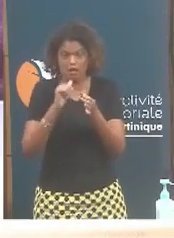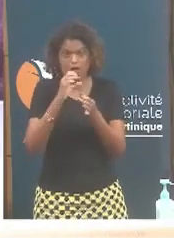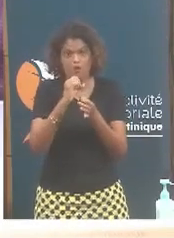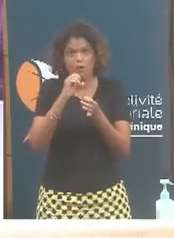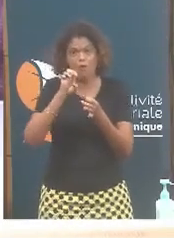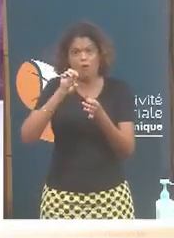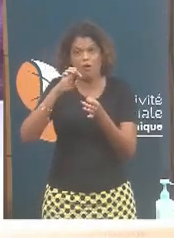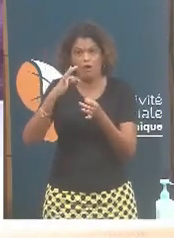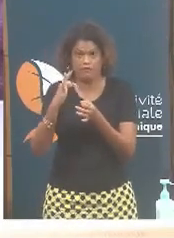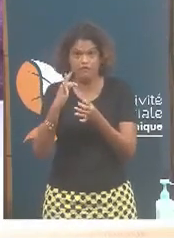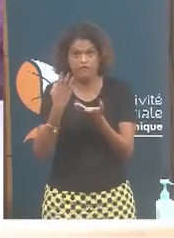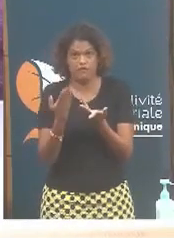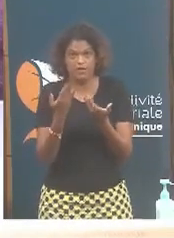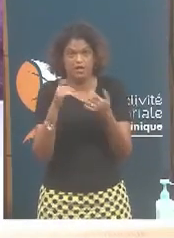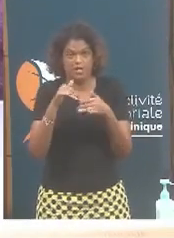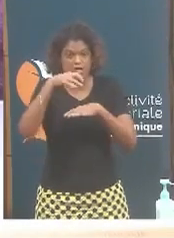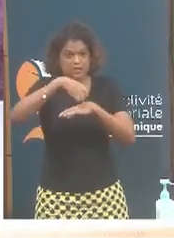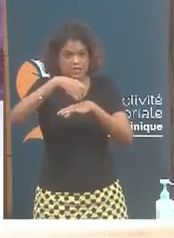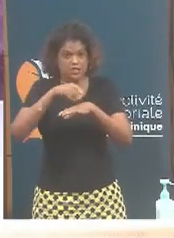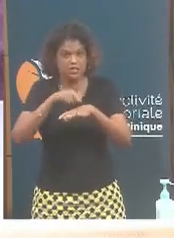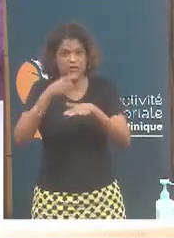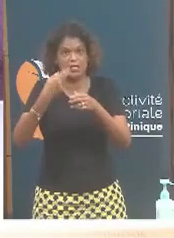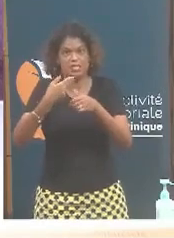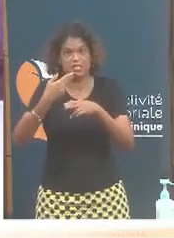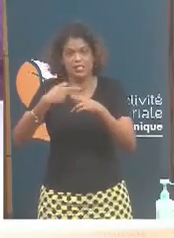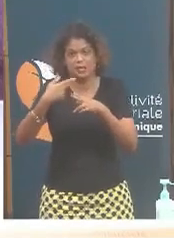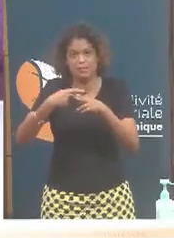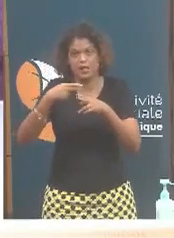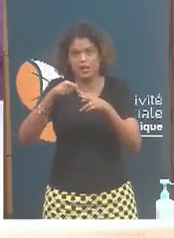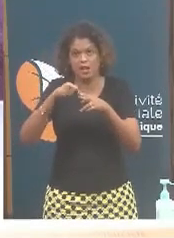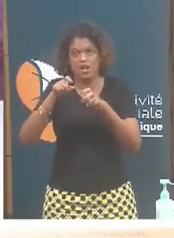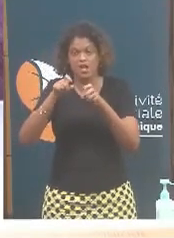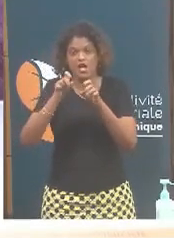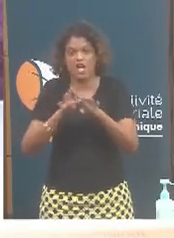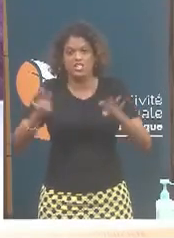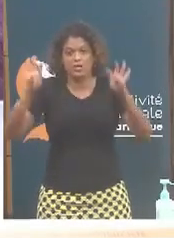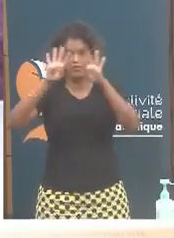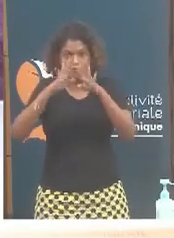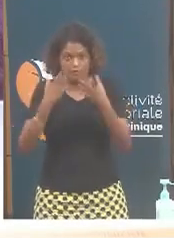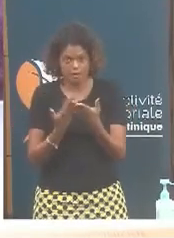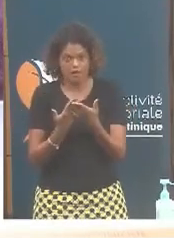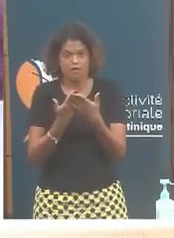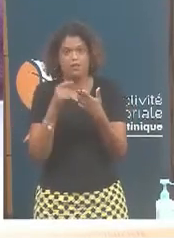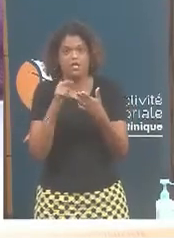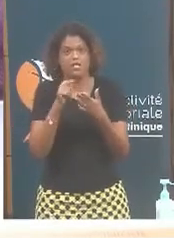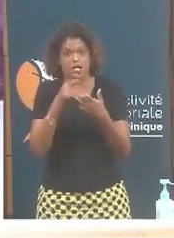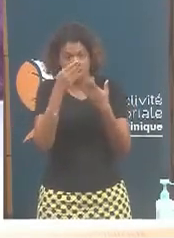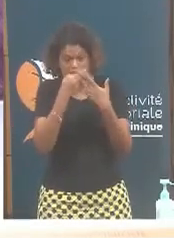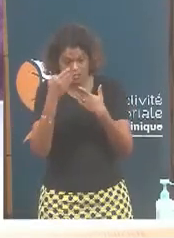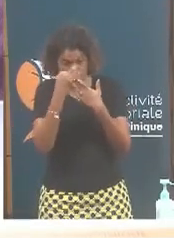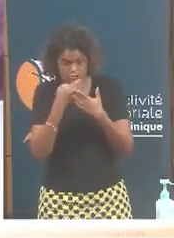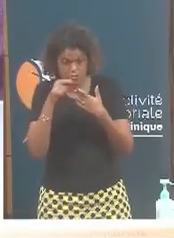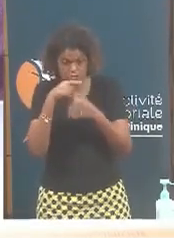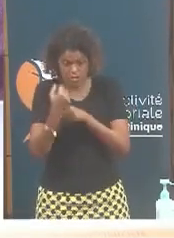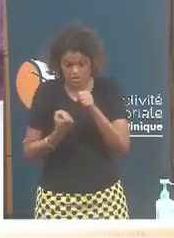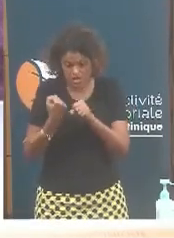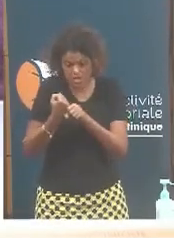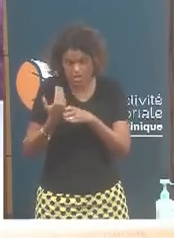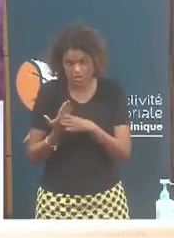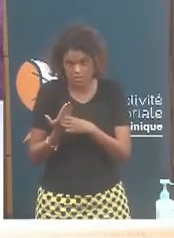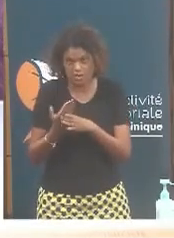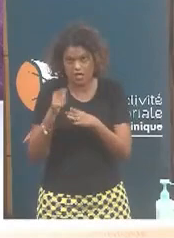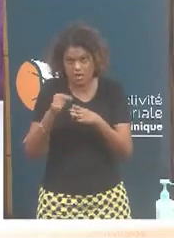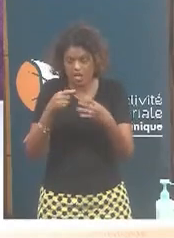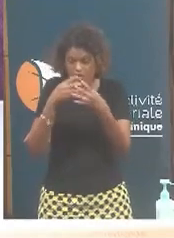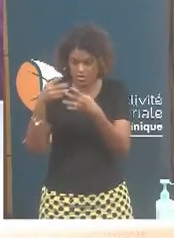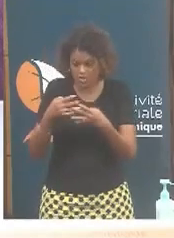Il est géré par un satellite qui s'appelle la GEFMA. Et d'ailleurs, c'est le produit de ces études qui nous permet à la fois chaque année de faire remonter des